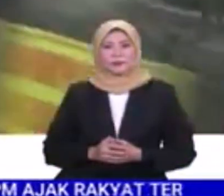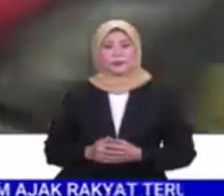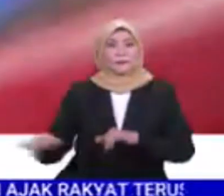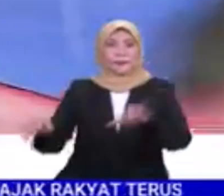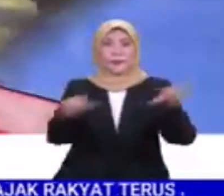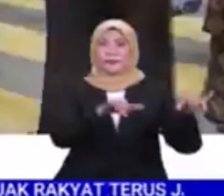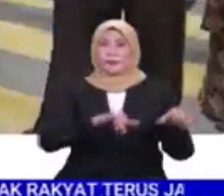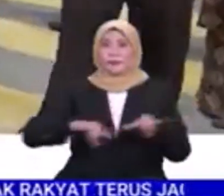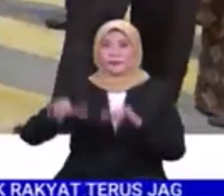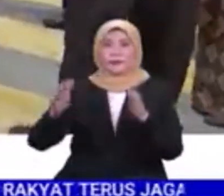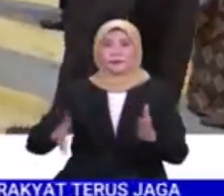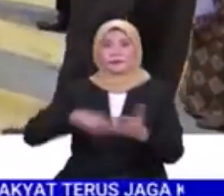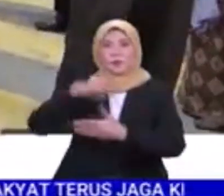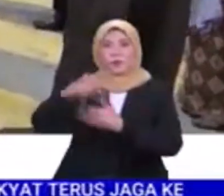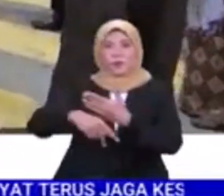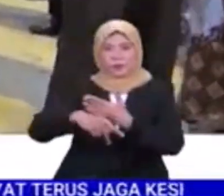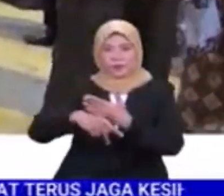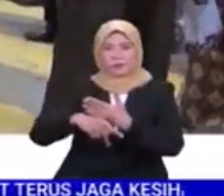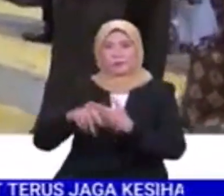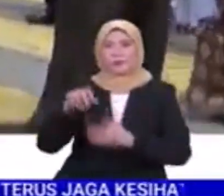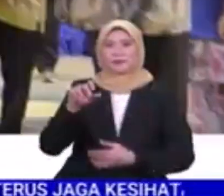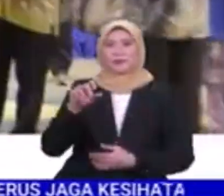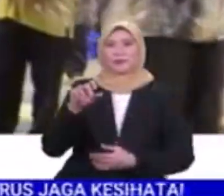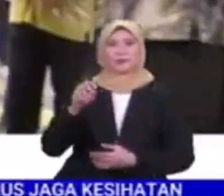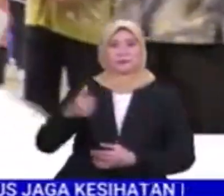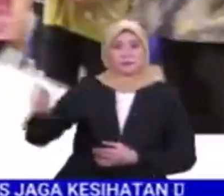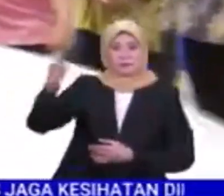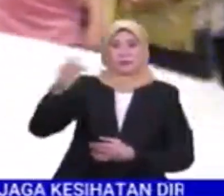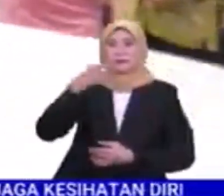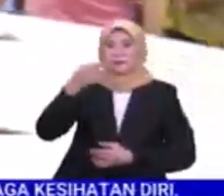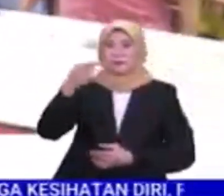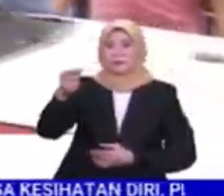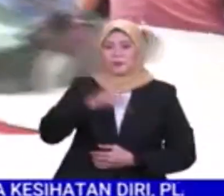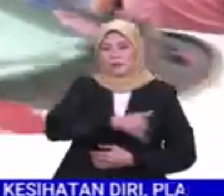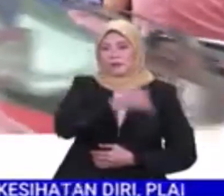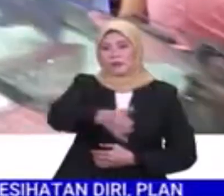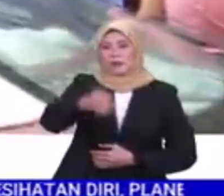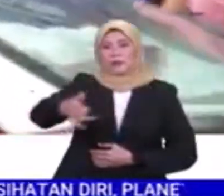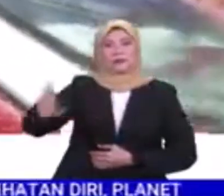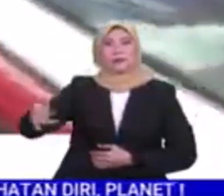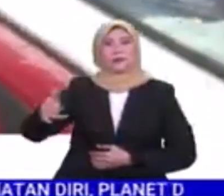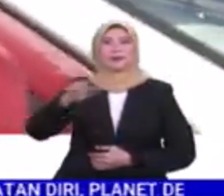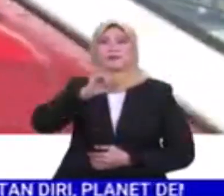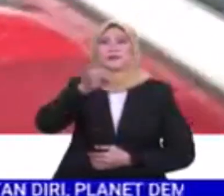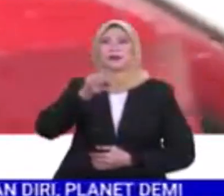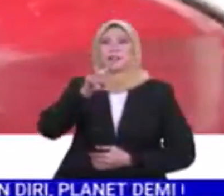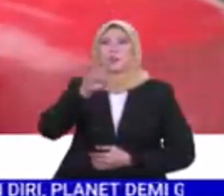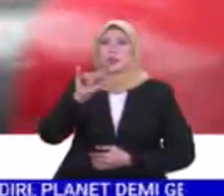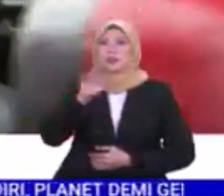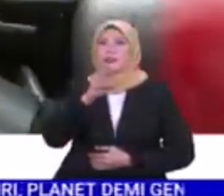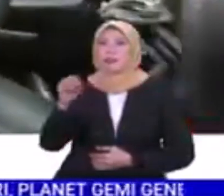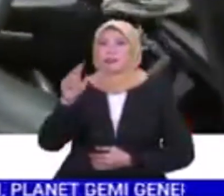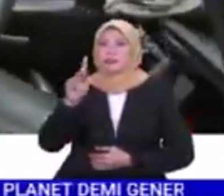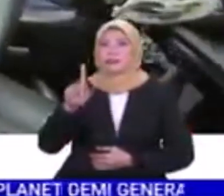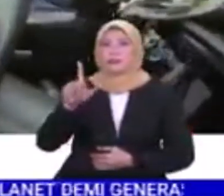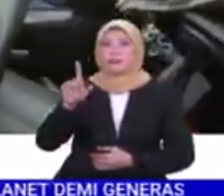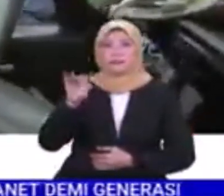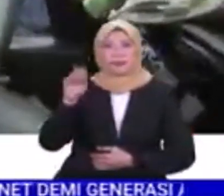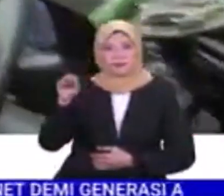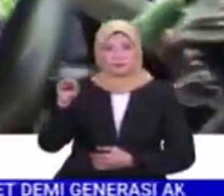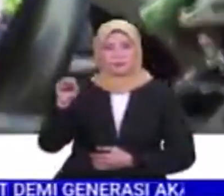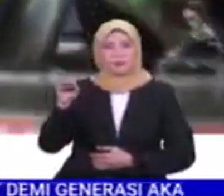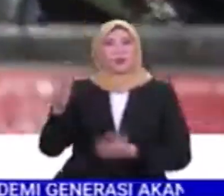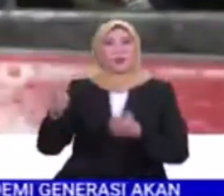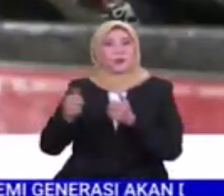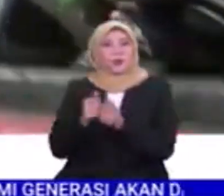Penyelaras program Sahuzaili Salihuddin Jelajah Ramadan KLFM Jawi 2022 tidak sekadar mendekatkan